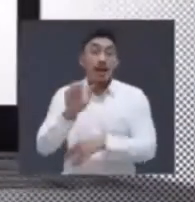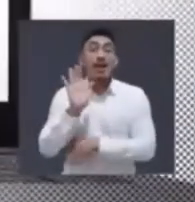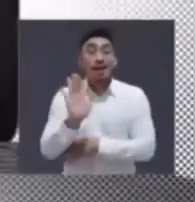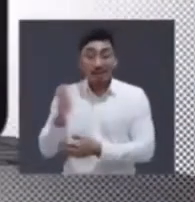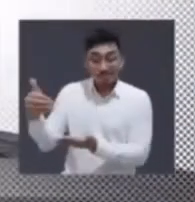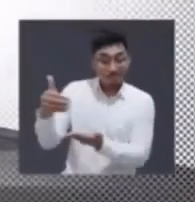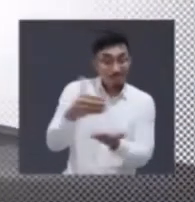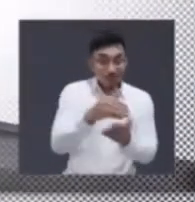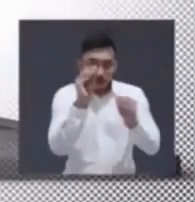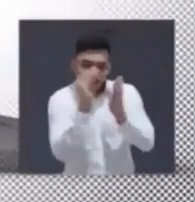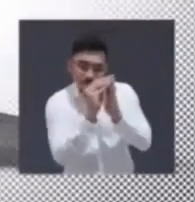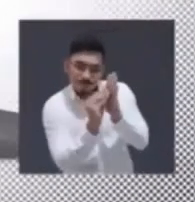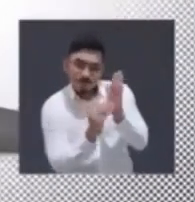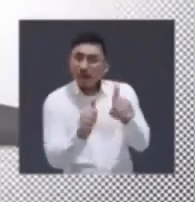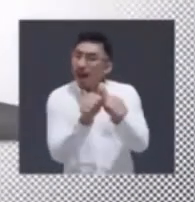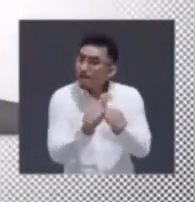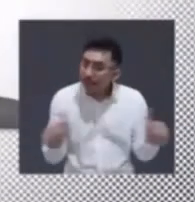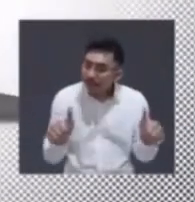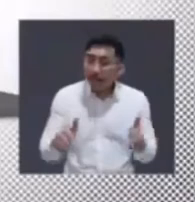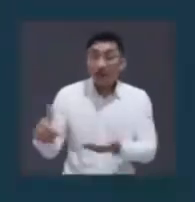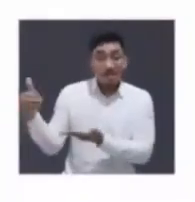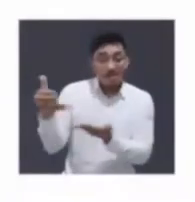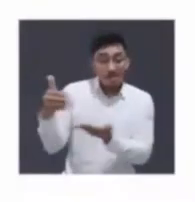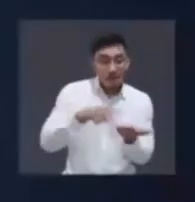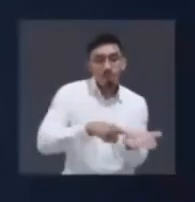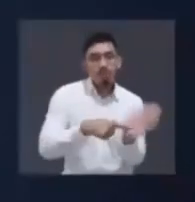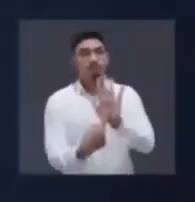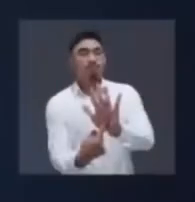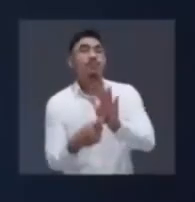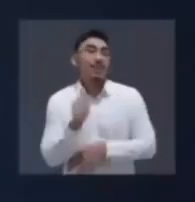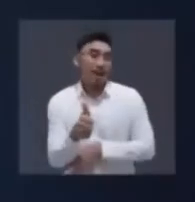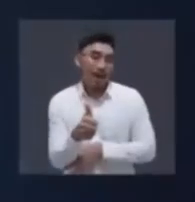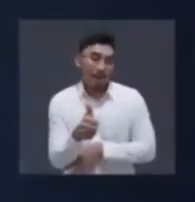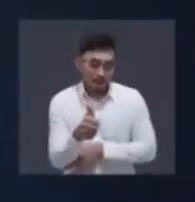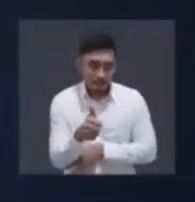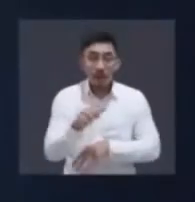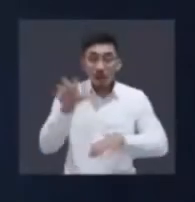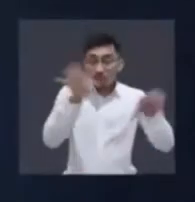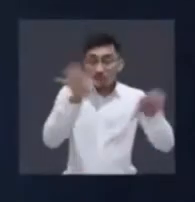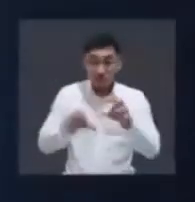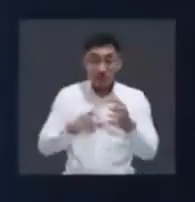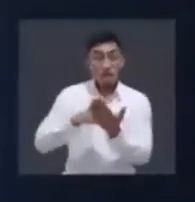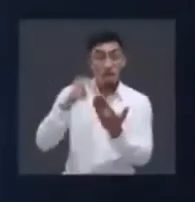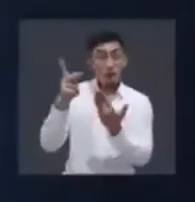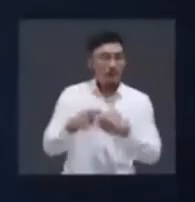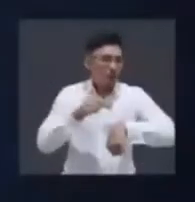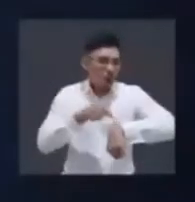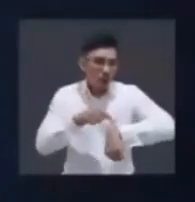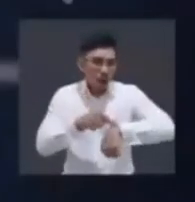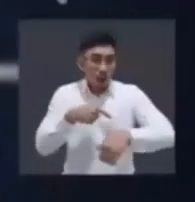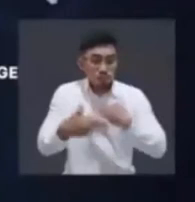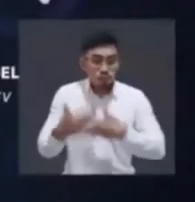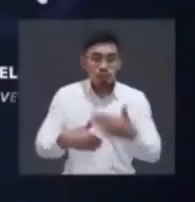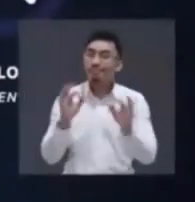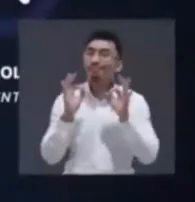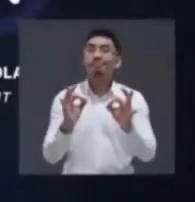Kekerasan ini agar lebih memiliki data yang tersusun rapi mampu memvisualisasikan datanya mampu melakukan pemetaan